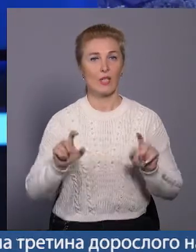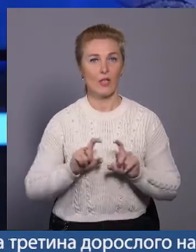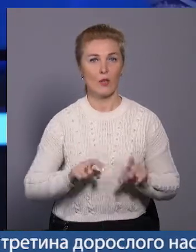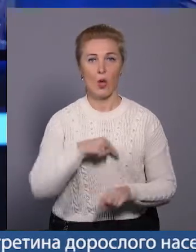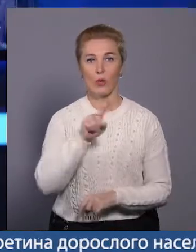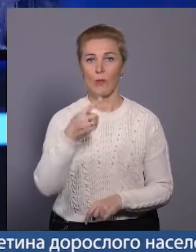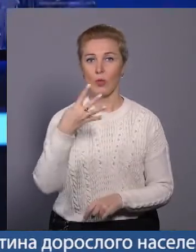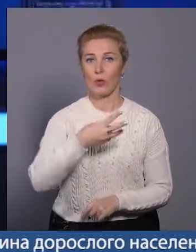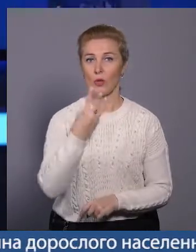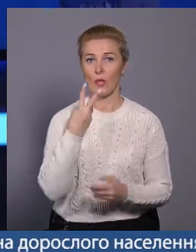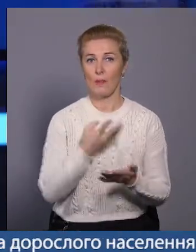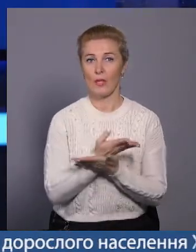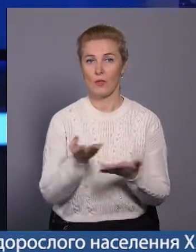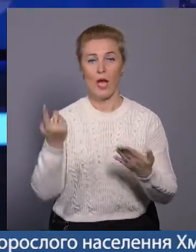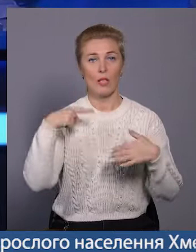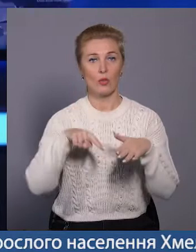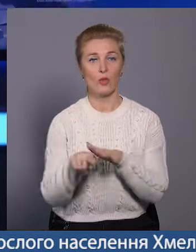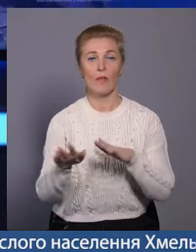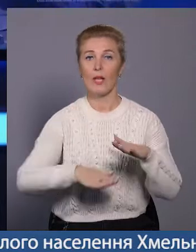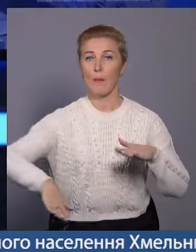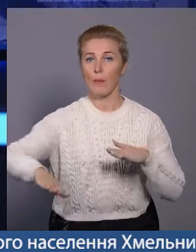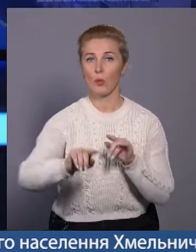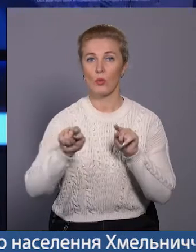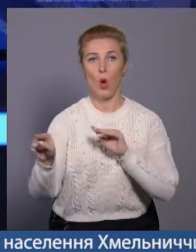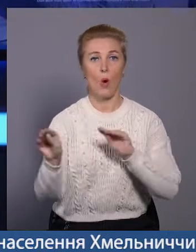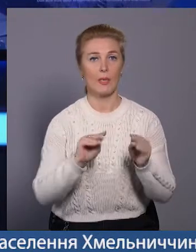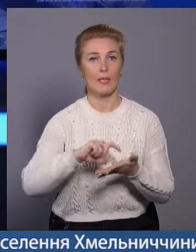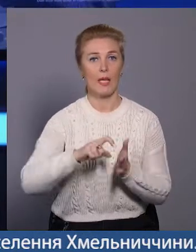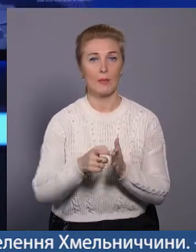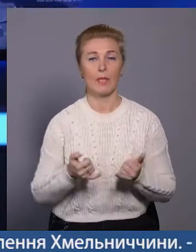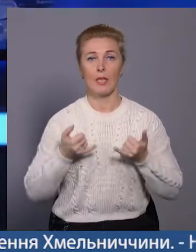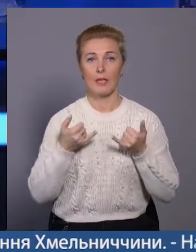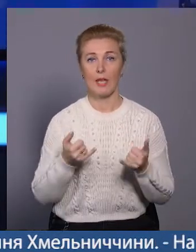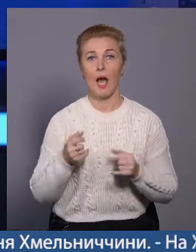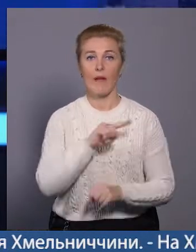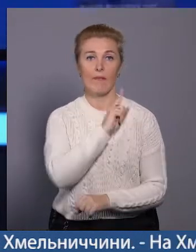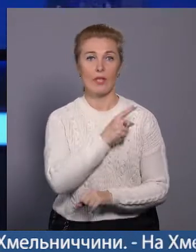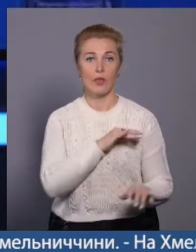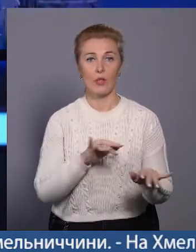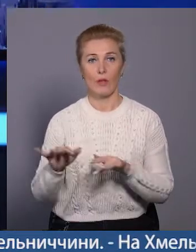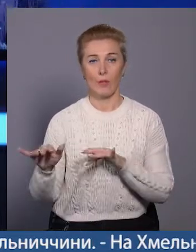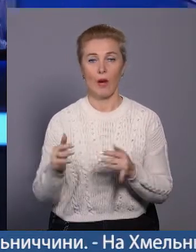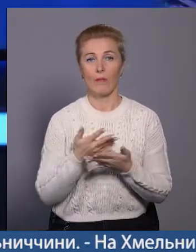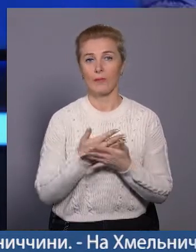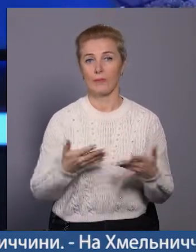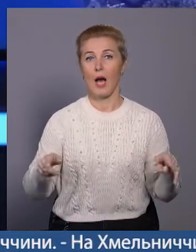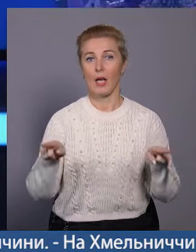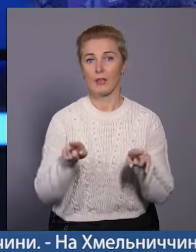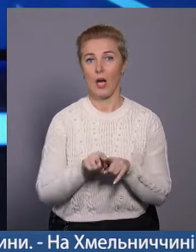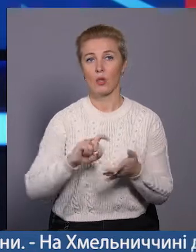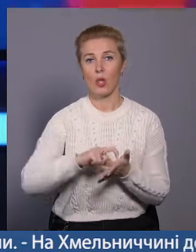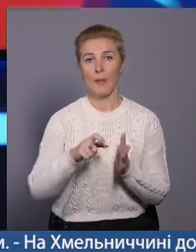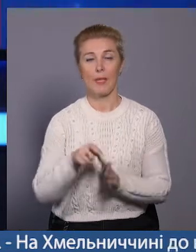садку номер 43 презентували інклюзивний простір. Тут обладнали кімнати для фізичних вправ, емоційного розвантаження дітей, а також